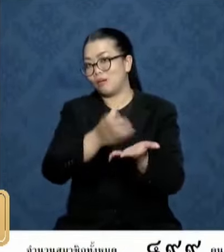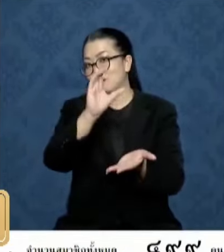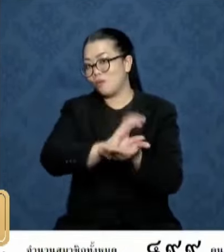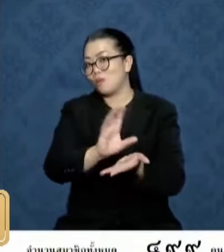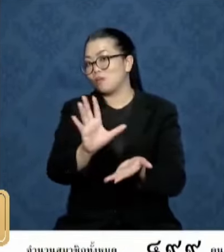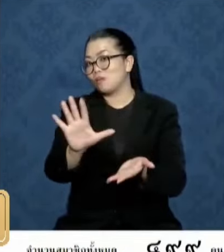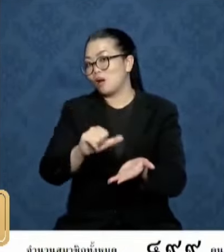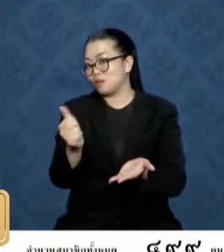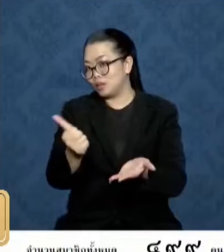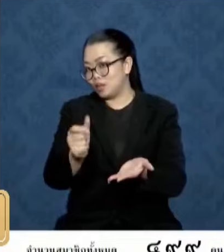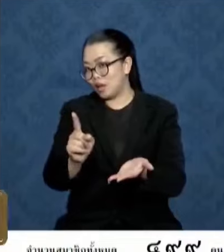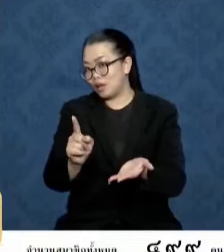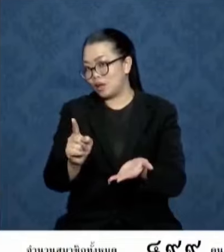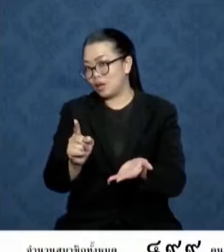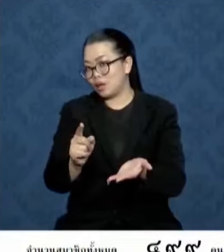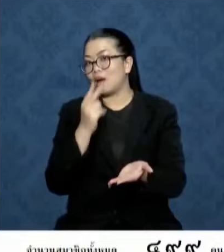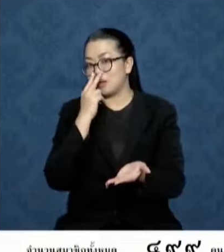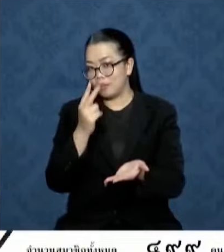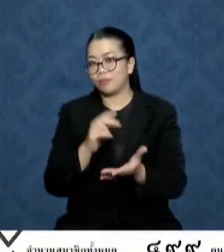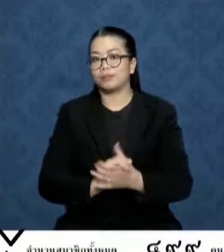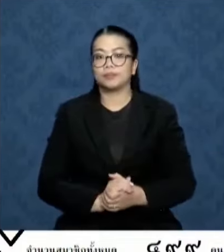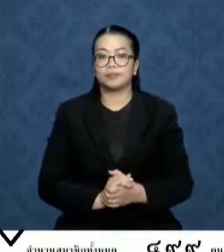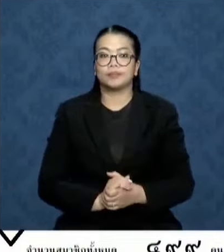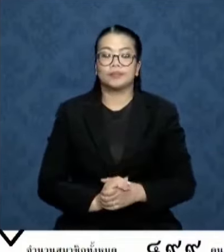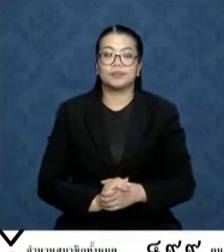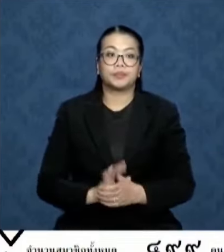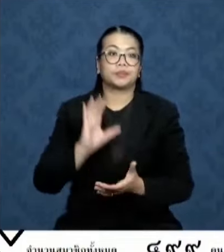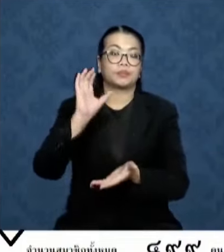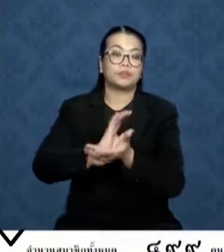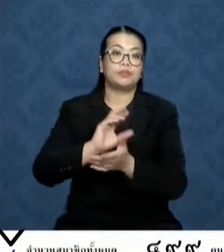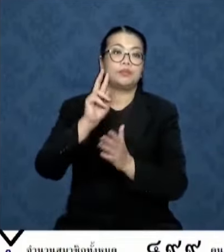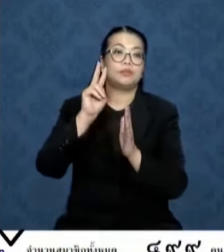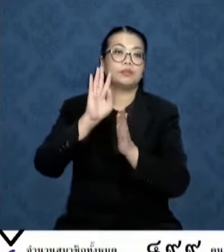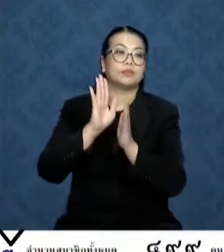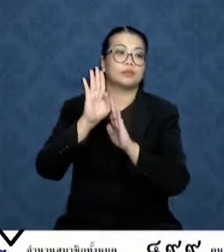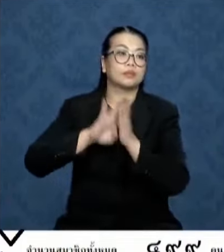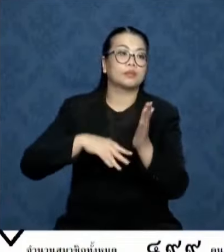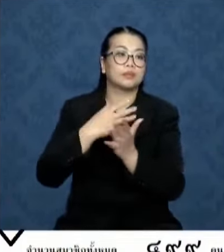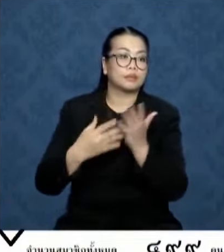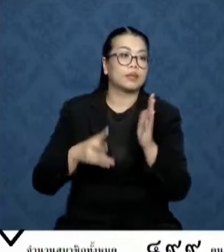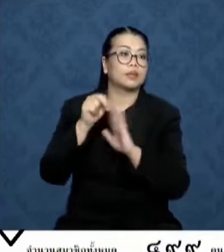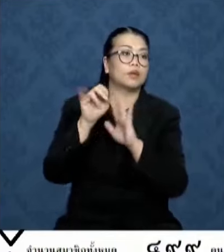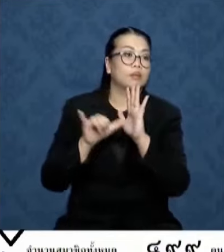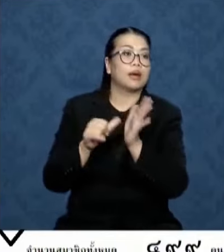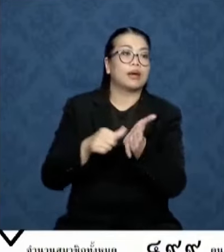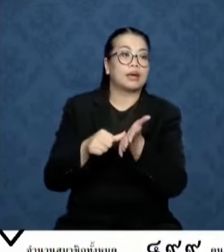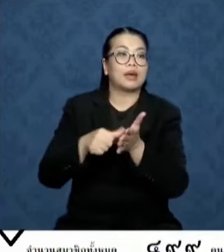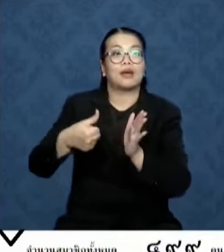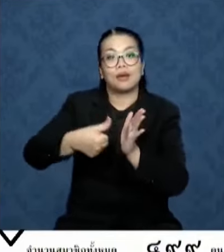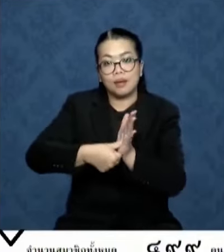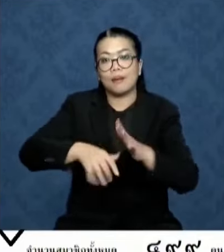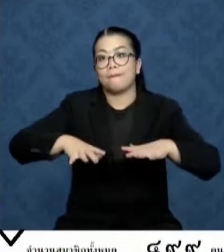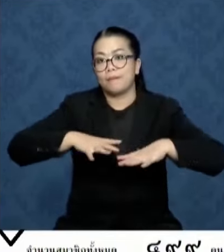เดี๋ผมจะพาไปดูครับท่ประทานครัโยบายแ้นี่ที่มัจะทำโดยการพกนี่นั้